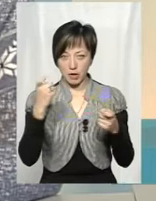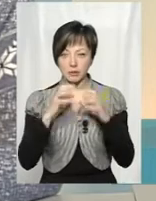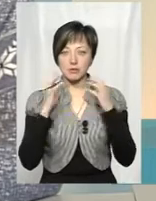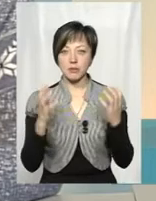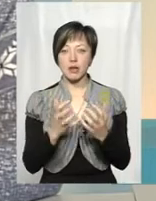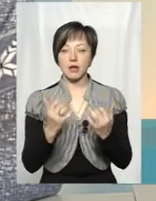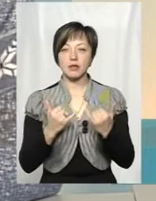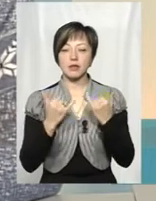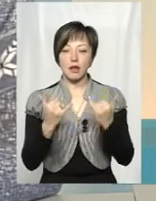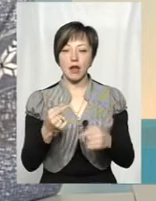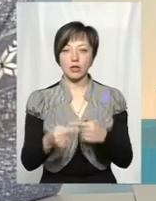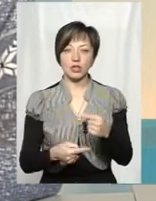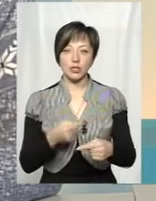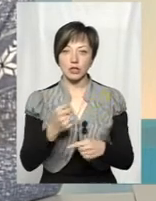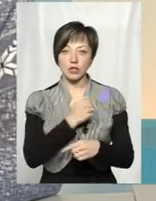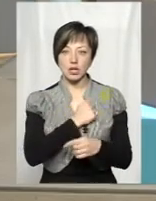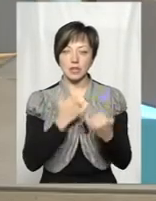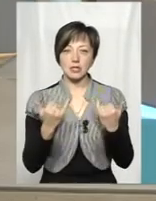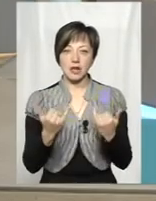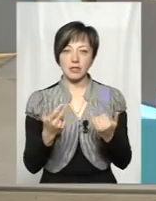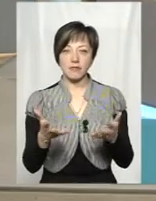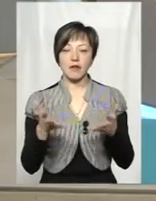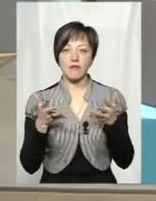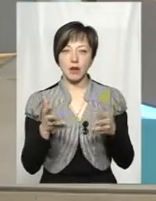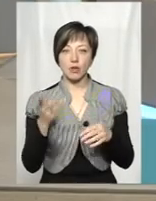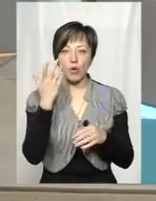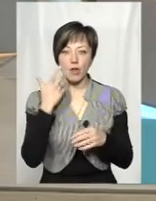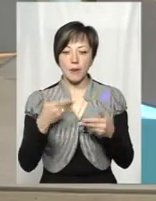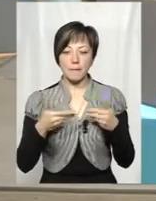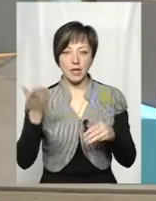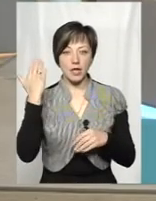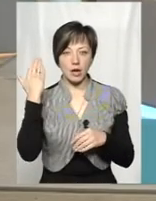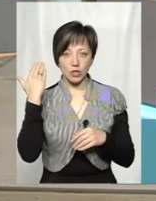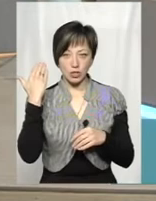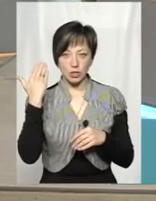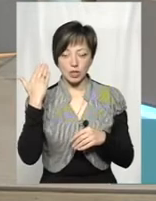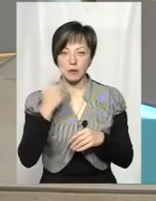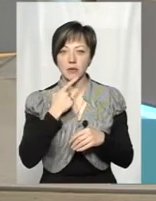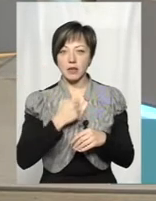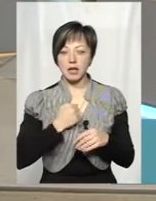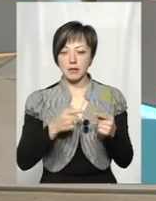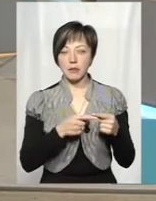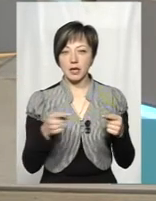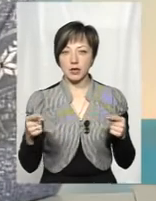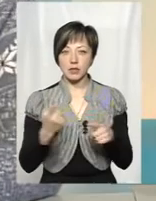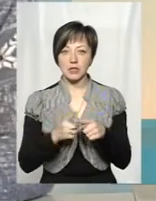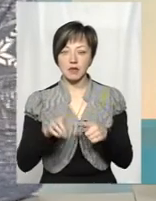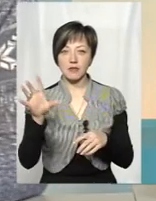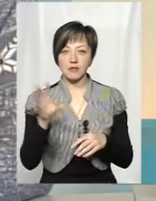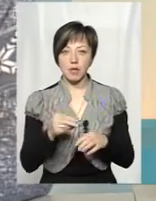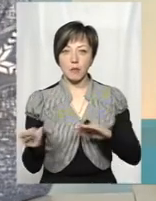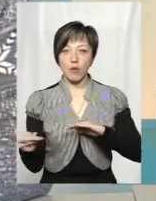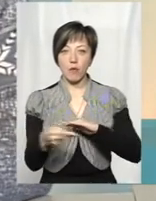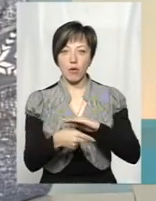зберігати для нащадків. Але, на жаль, зараз виявляється, що коли ми раніше і при радянському періоді це все